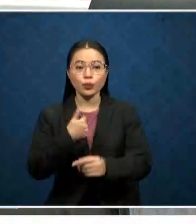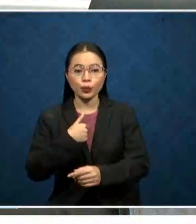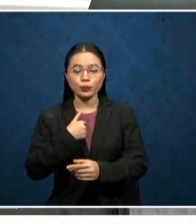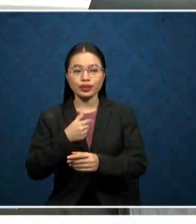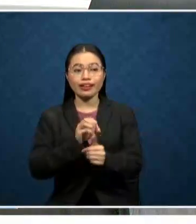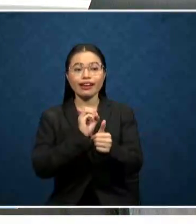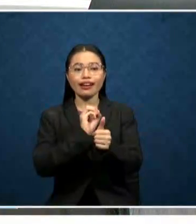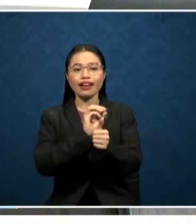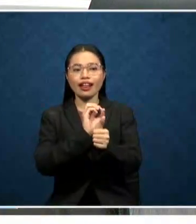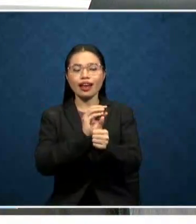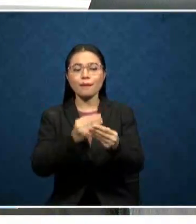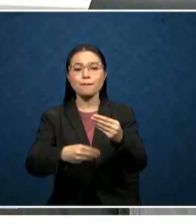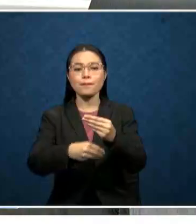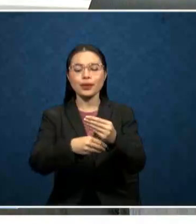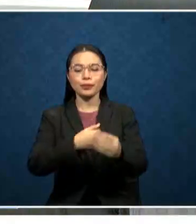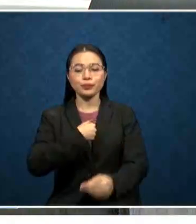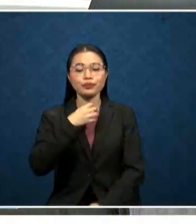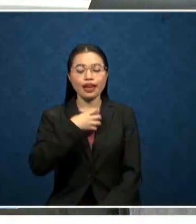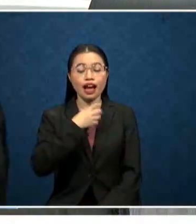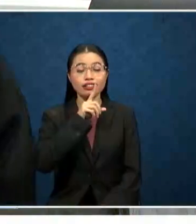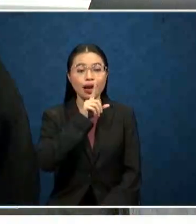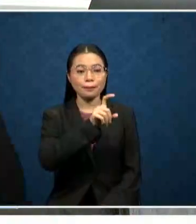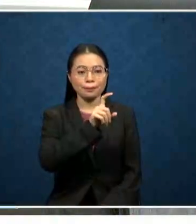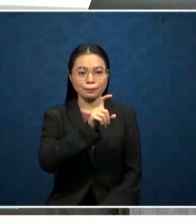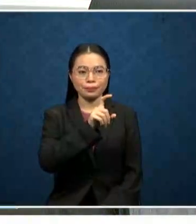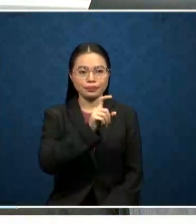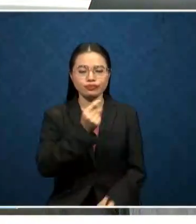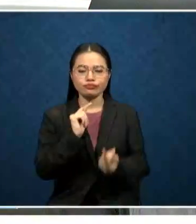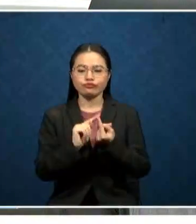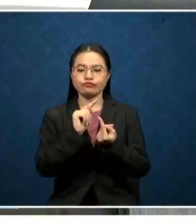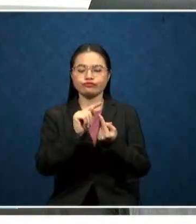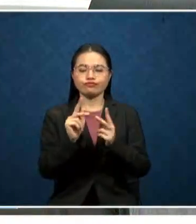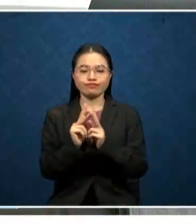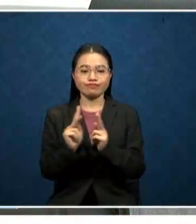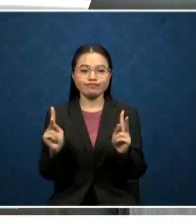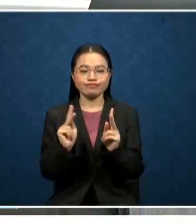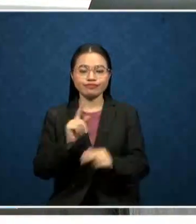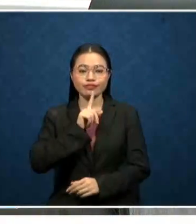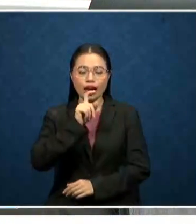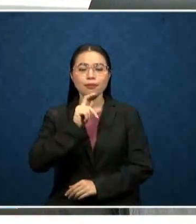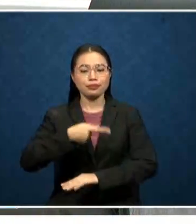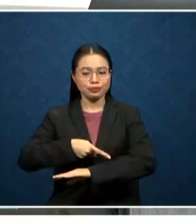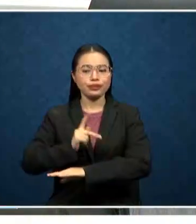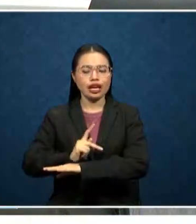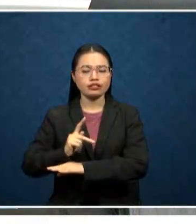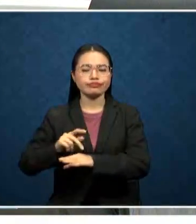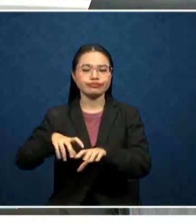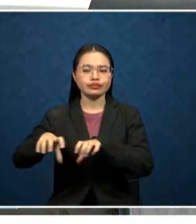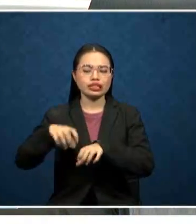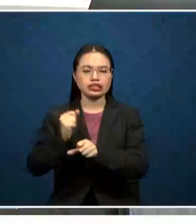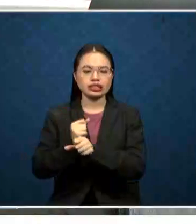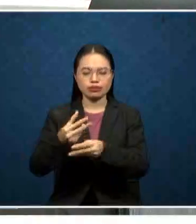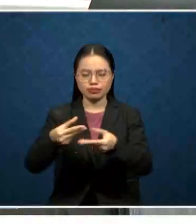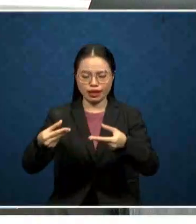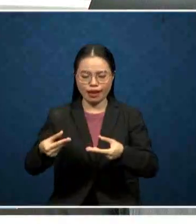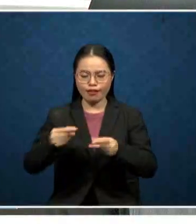จะสอบถามนะครับเพราะว่าจริงๆแล้วท่านประธานกรรมาธิการก็ได้จัดทำรายงานมาหลายฉบับไม่แน่ใจว่าสิ่งที่ผมจะสอบถามเนี่ยไ